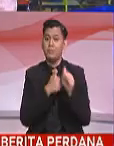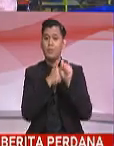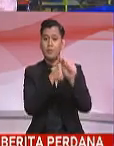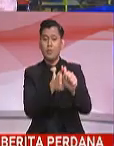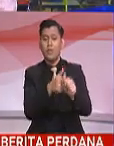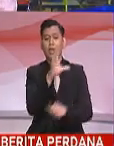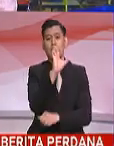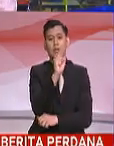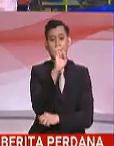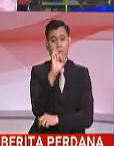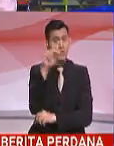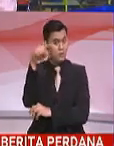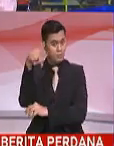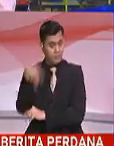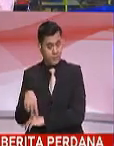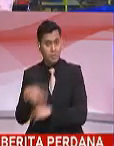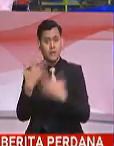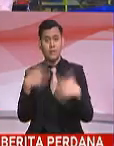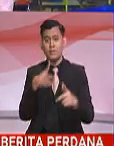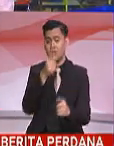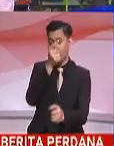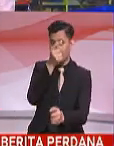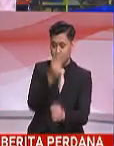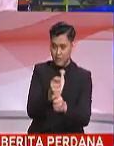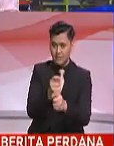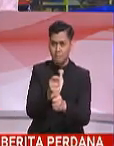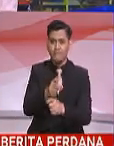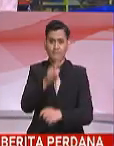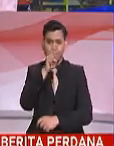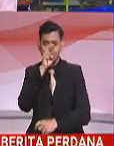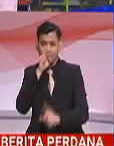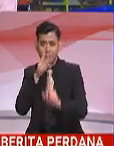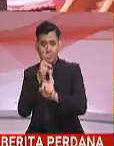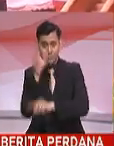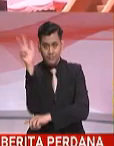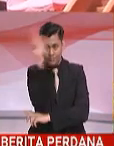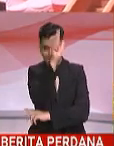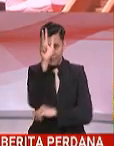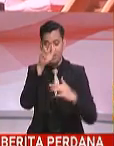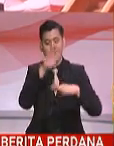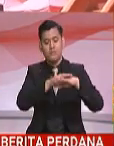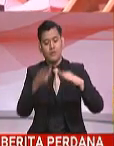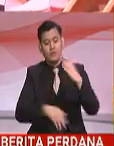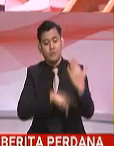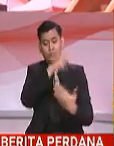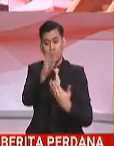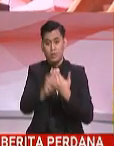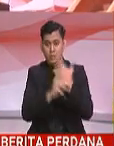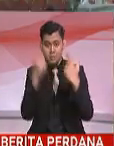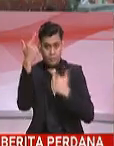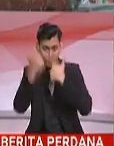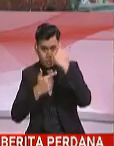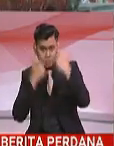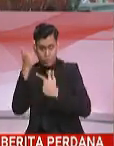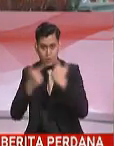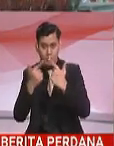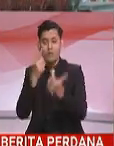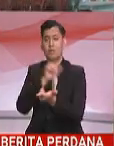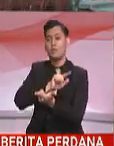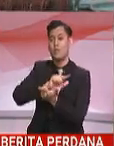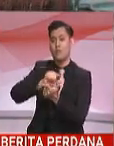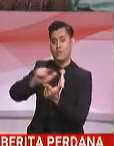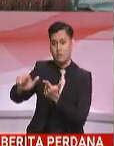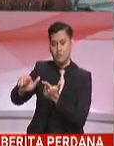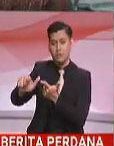kepada prosedur operasi standard SOP ketat. Di bawah program gelembung pelancongan bersasar, kebenaran